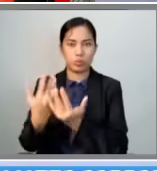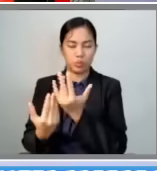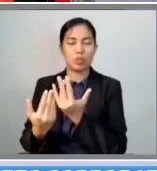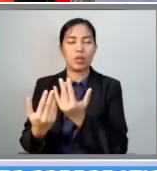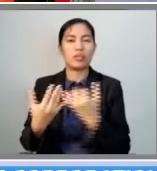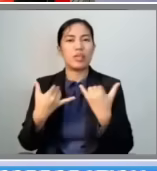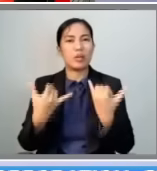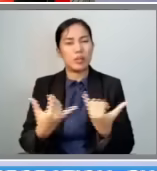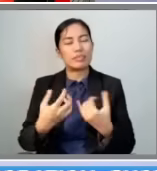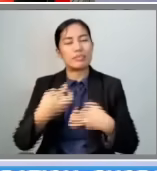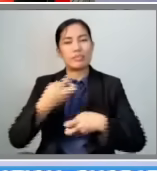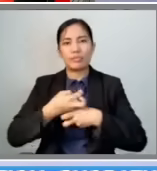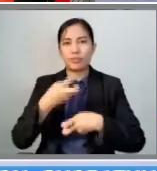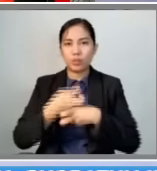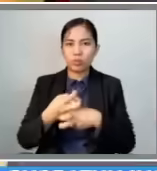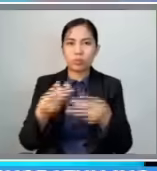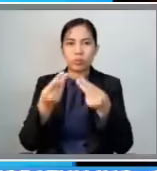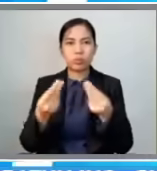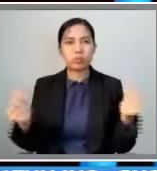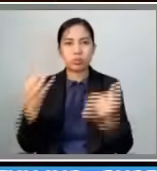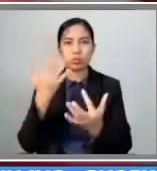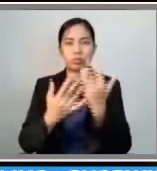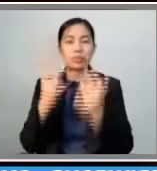Balitang hatid ni James Agustin.